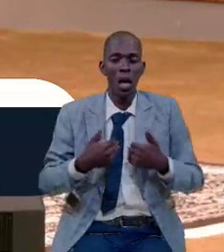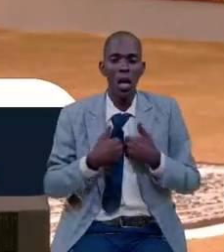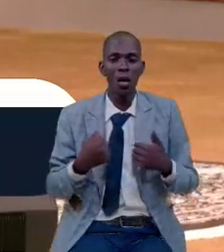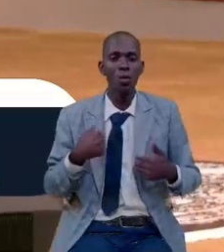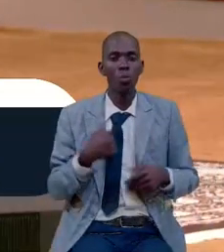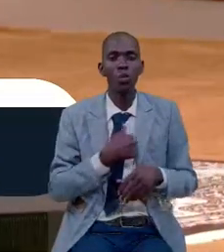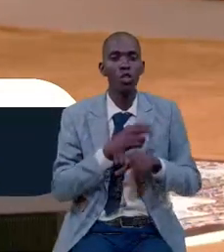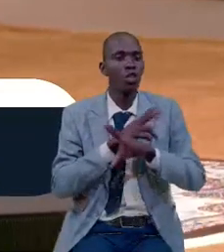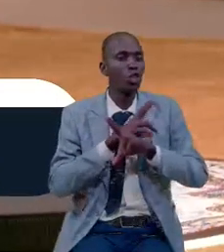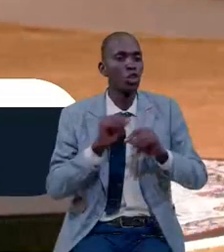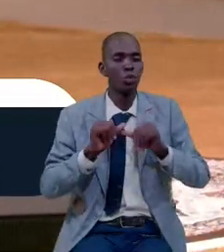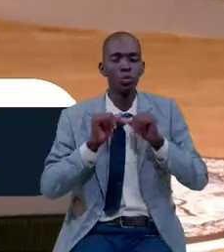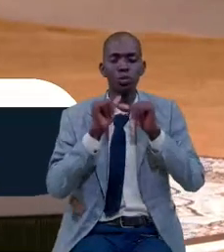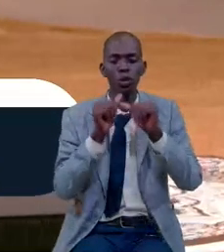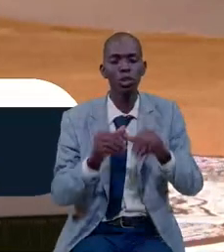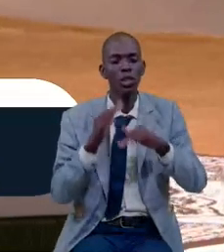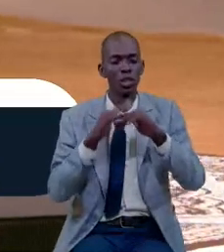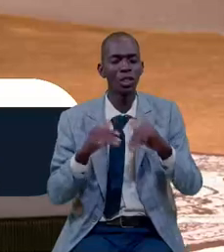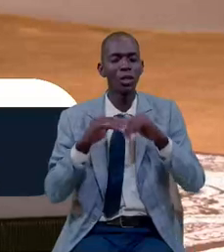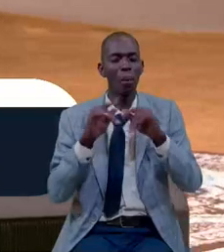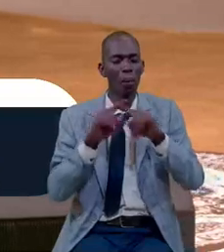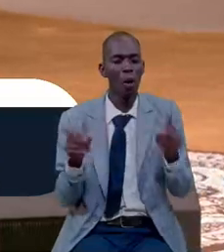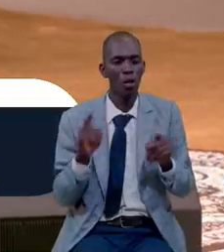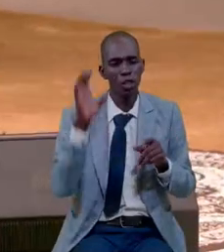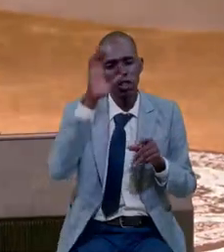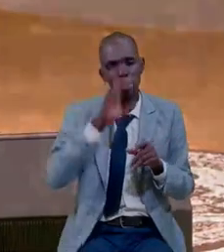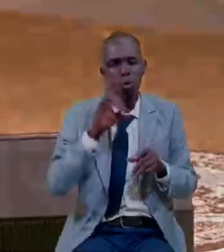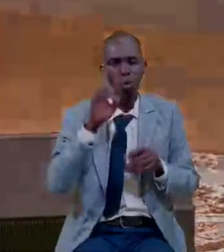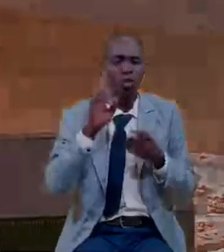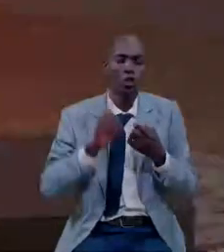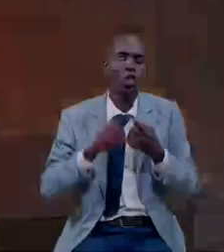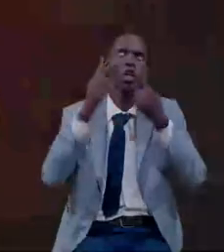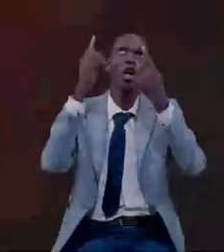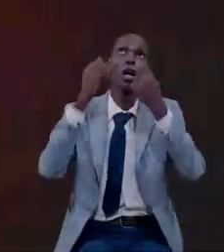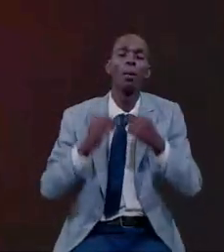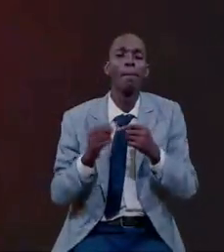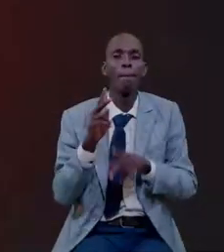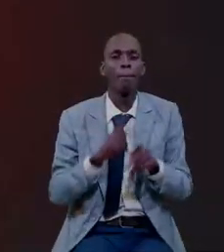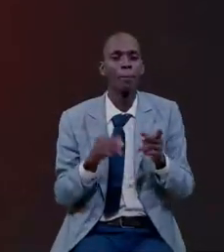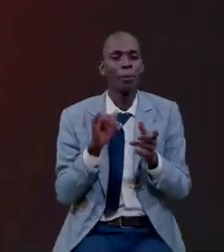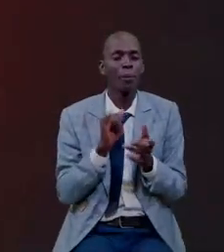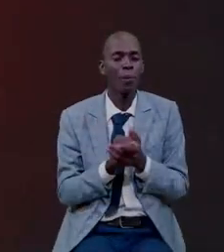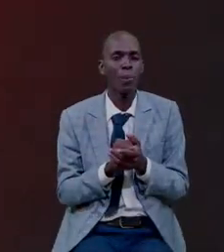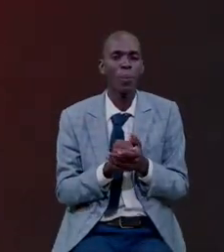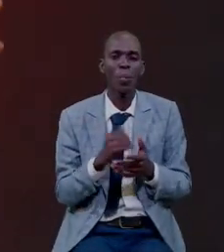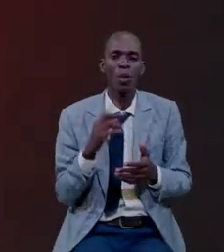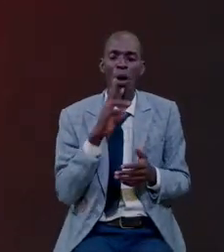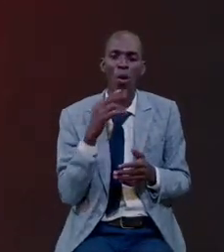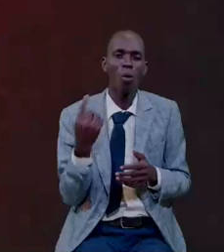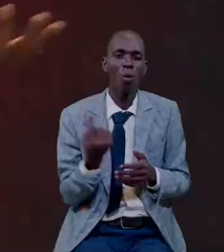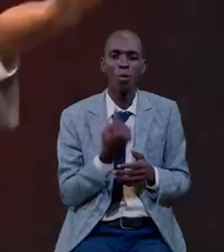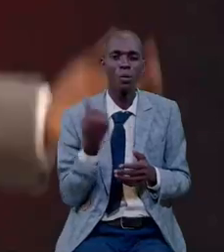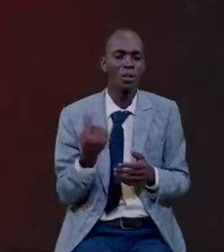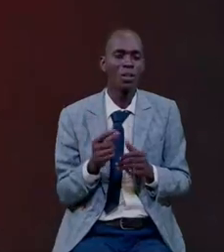sacrifice. Verset 14, car nous n'avons point ici bas de cité permanente, mais nous cherchons celle